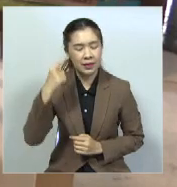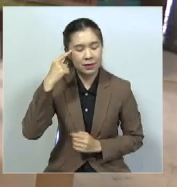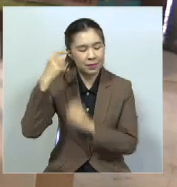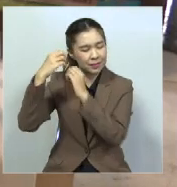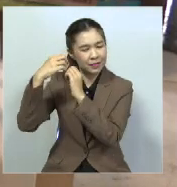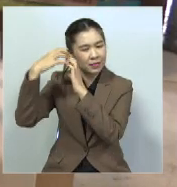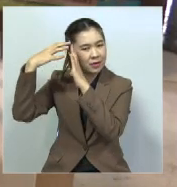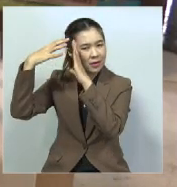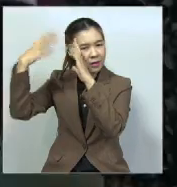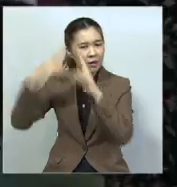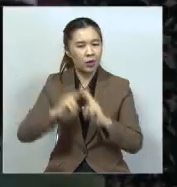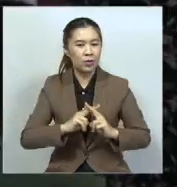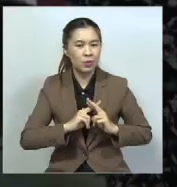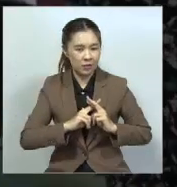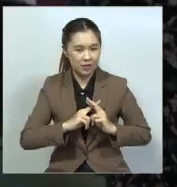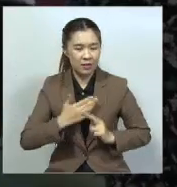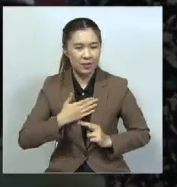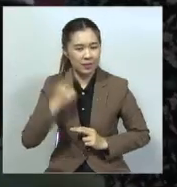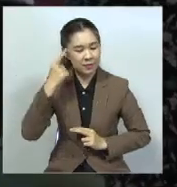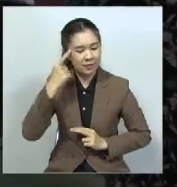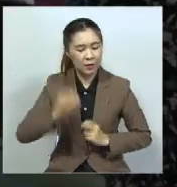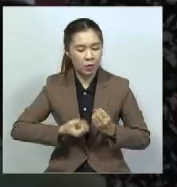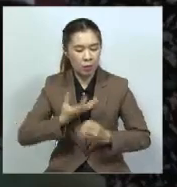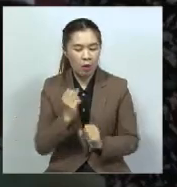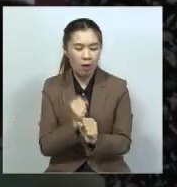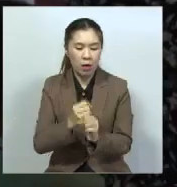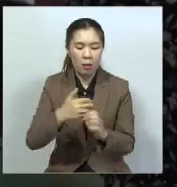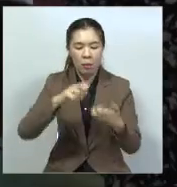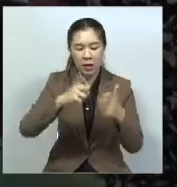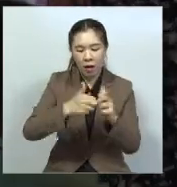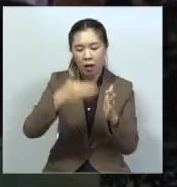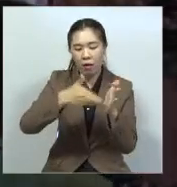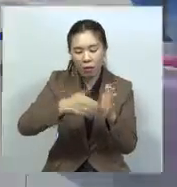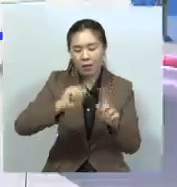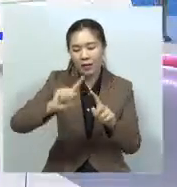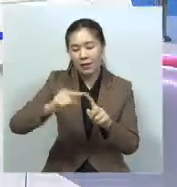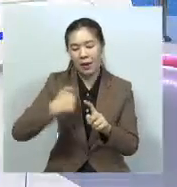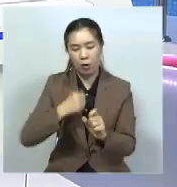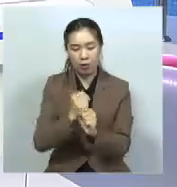นาการนะก็จะทำให้เราเนี่ยเรียกว่าสามารถ เอาชนะอุปสรรคได้ทั้งหมด ใช่มีจินตน